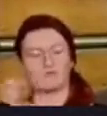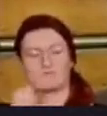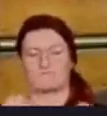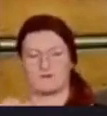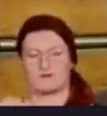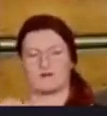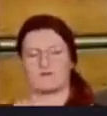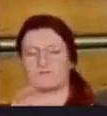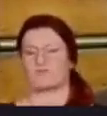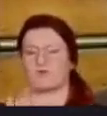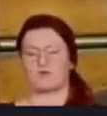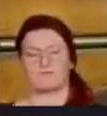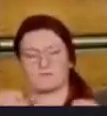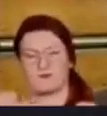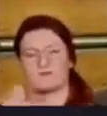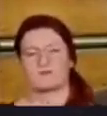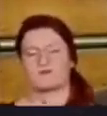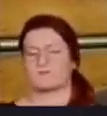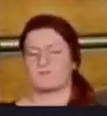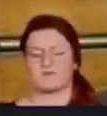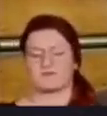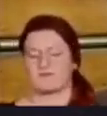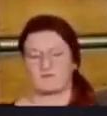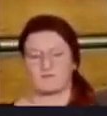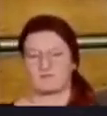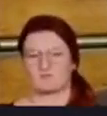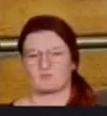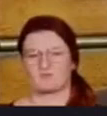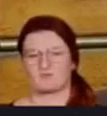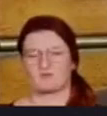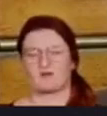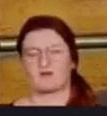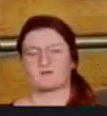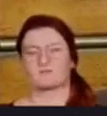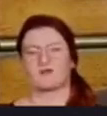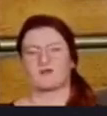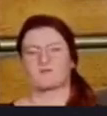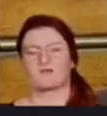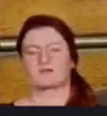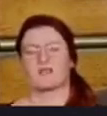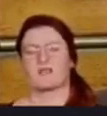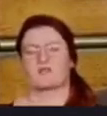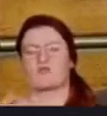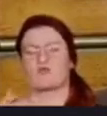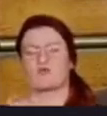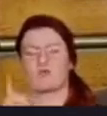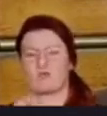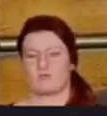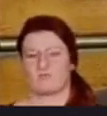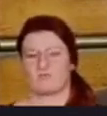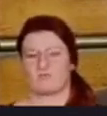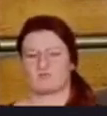Projekt fantastyczny, tylko lokalizacja niewłaściwa, więc w tym aspekcie jest to ekościema. To jest